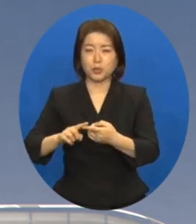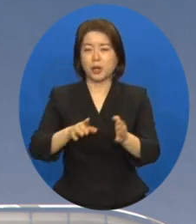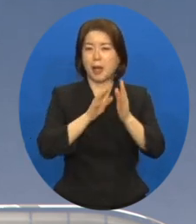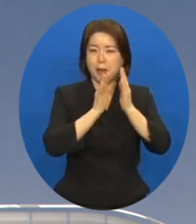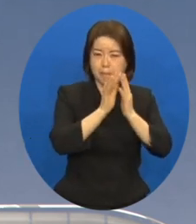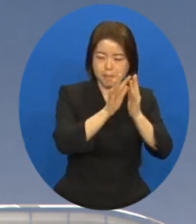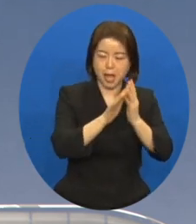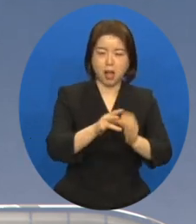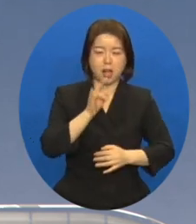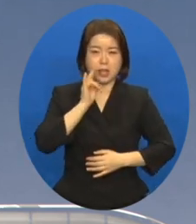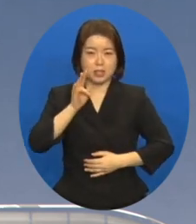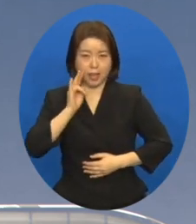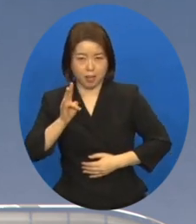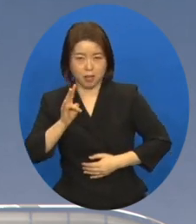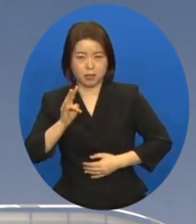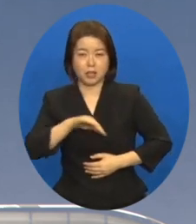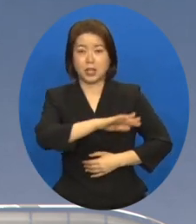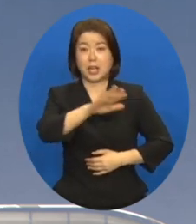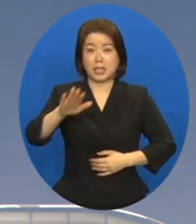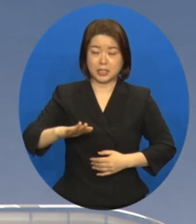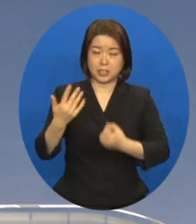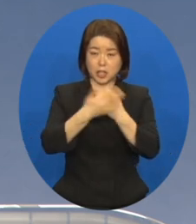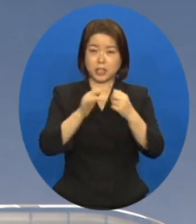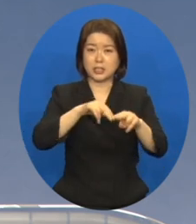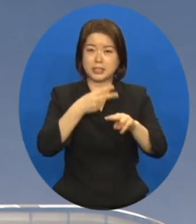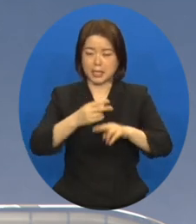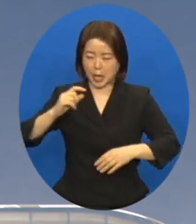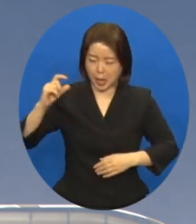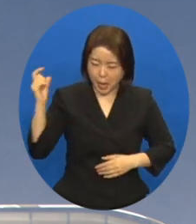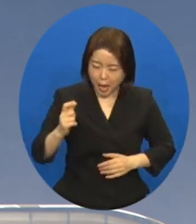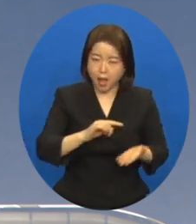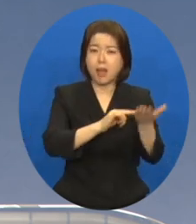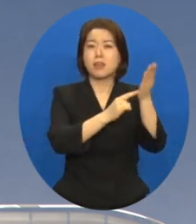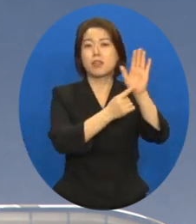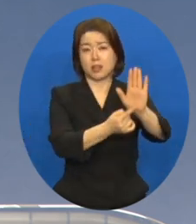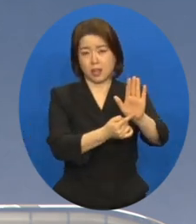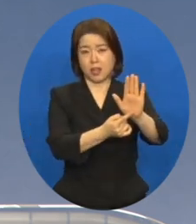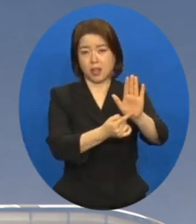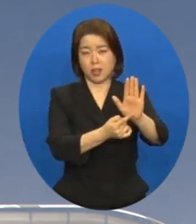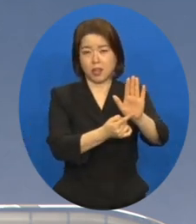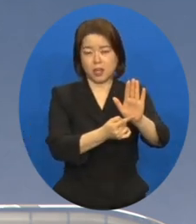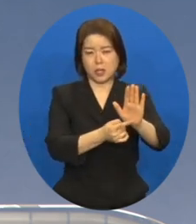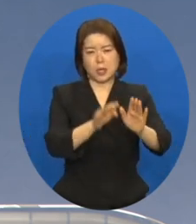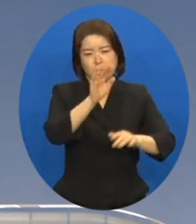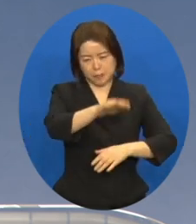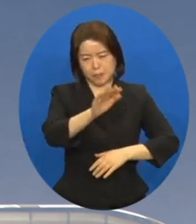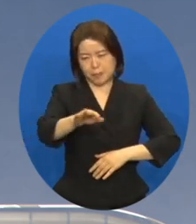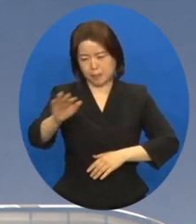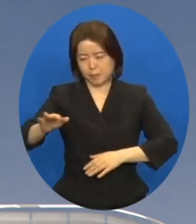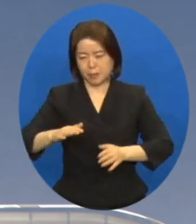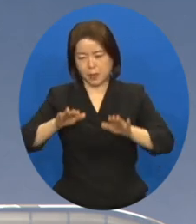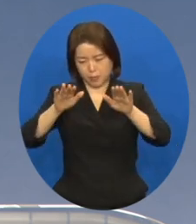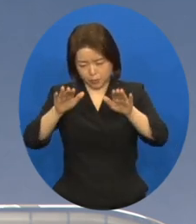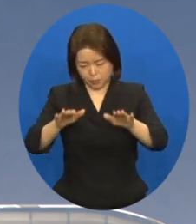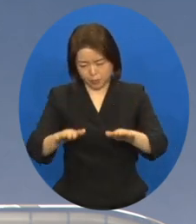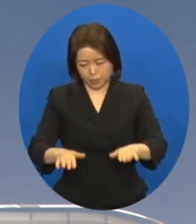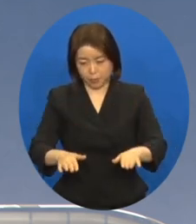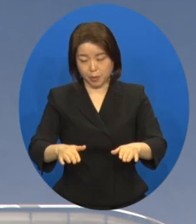방언이나 예언이나 이런 은사가 굉장히 강하게 나타나서 좀 절제를 시켜드릴 필요가